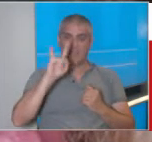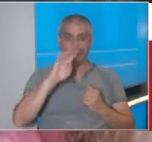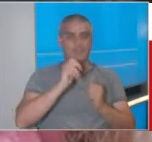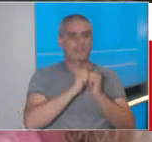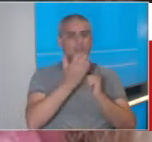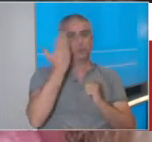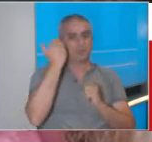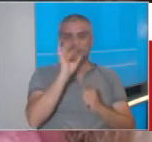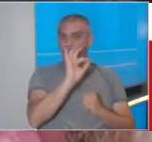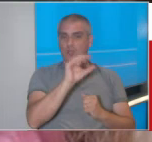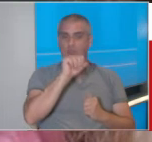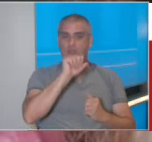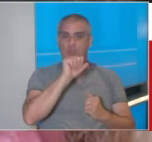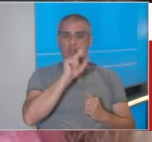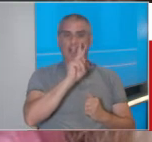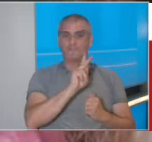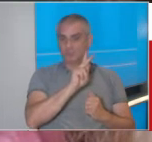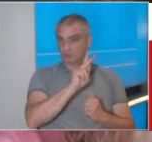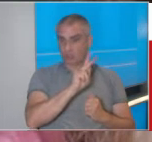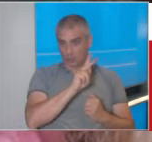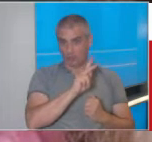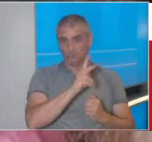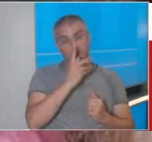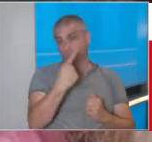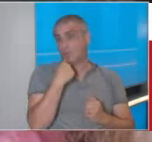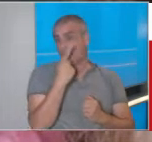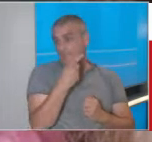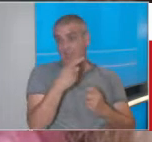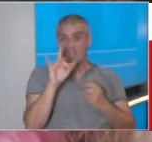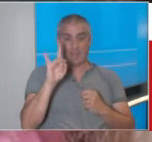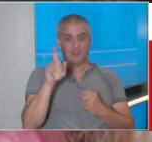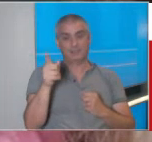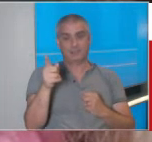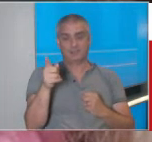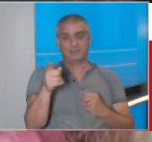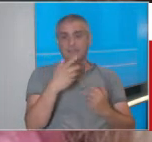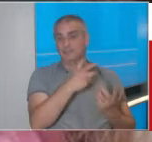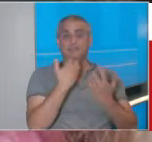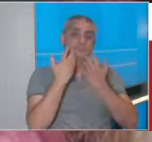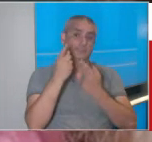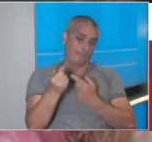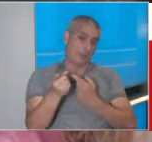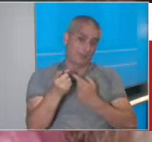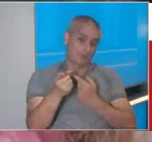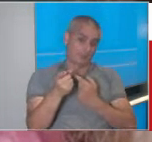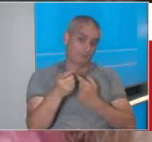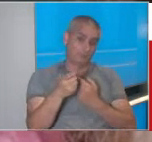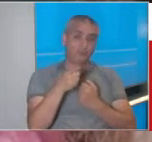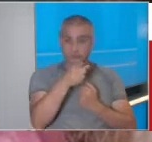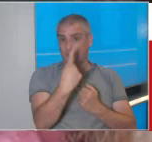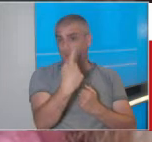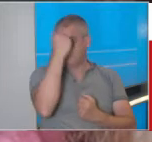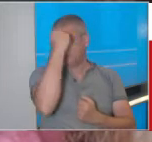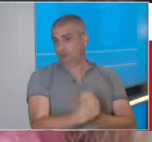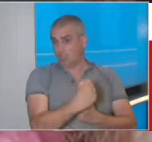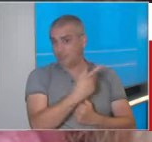זוגה לשעבר של אולה קרבצ'נקו, שלדבריו של חבני התוודדה באוזניו, כי היא